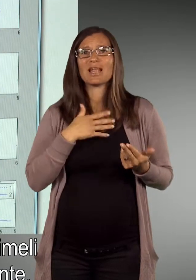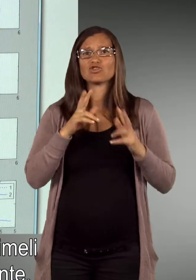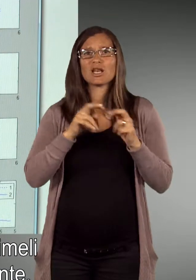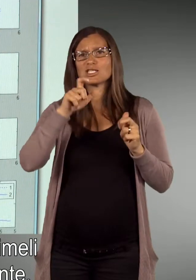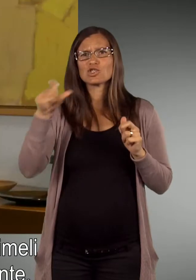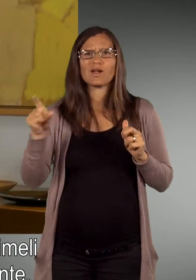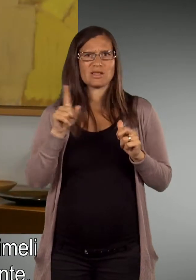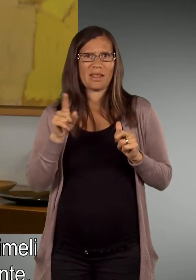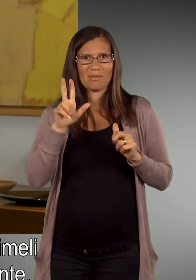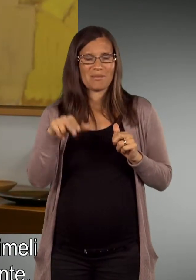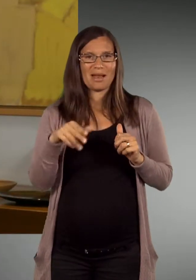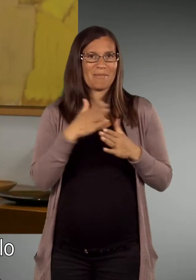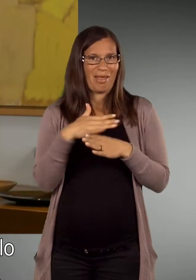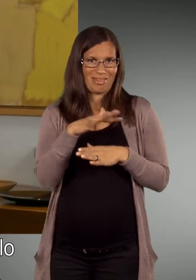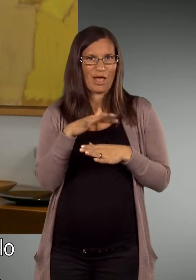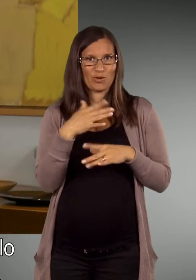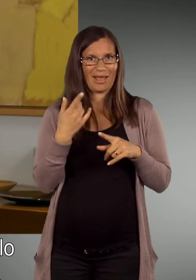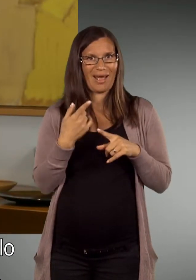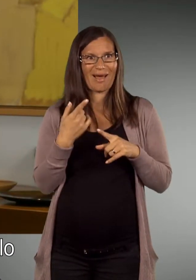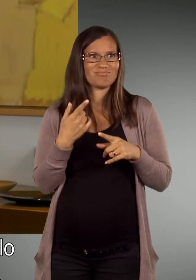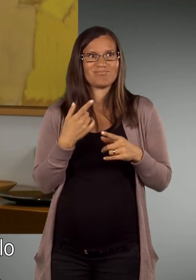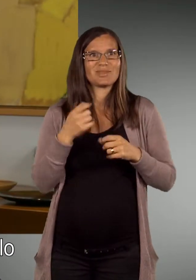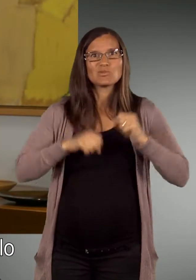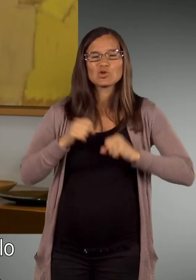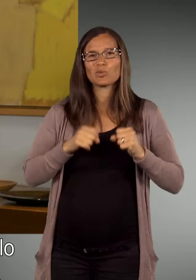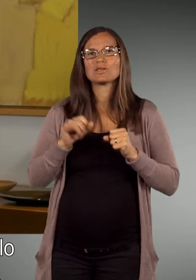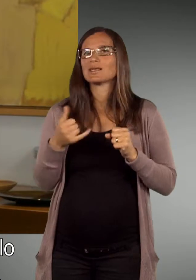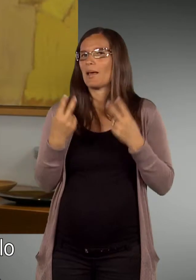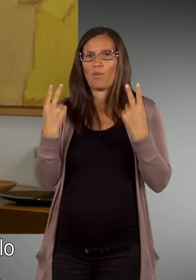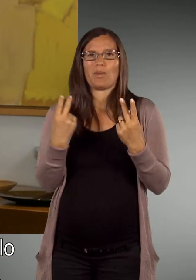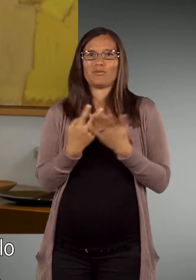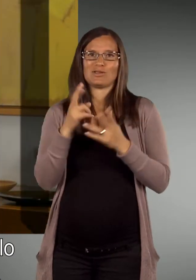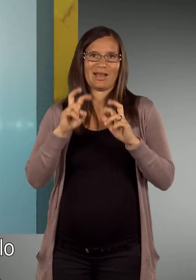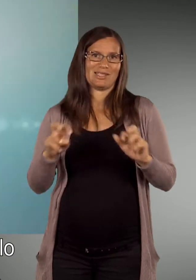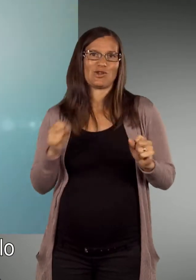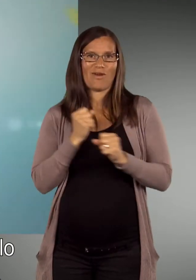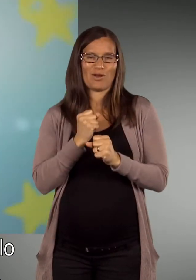ne imeli te mednarodne komponente, ki je za raziskovalno delo življenjskega pomena.